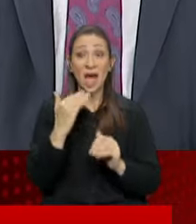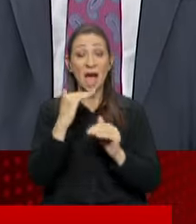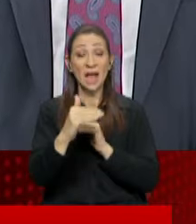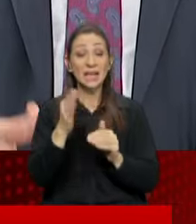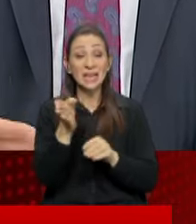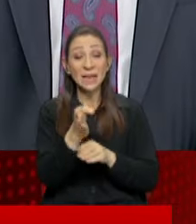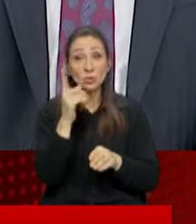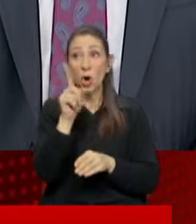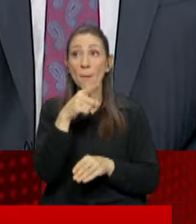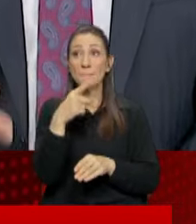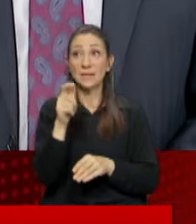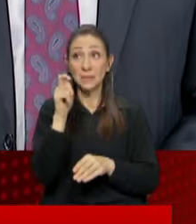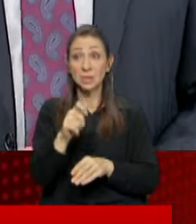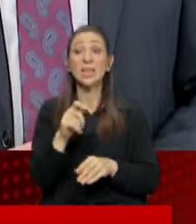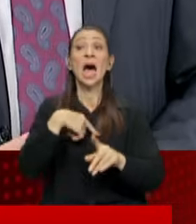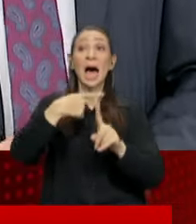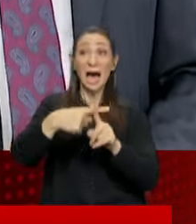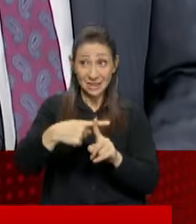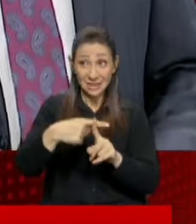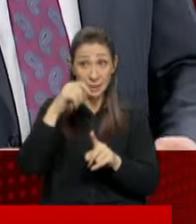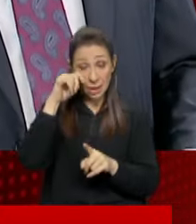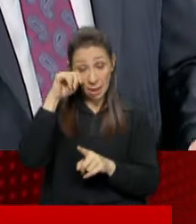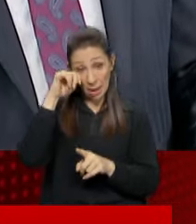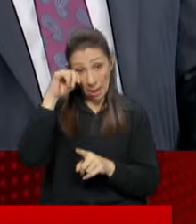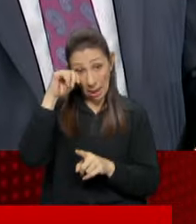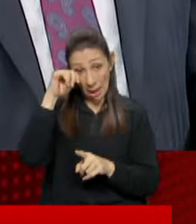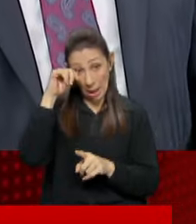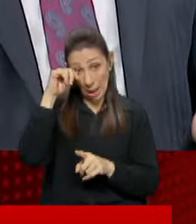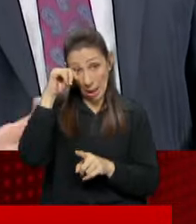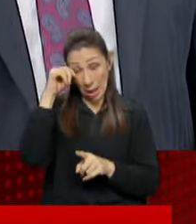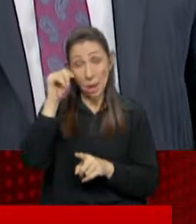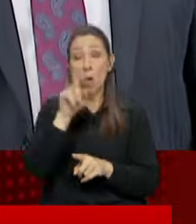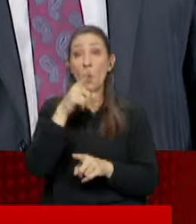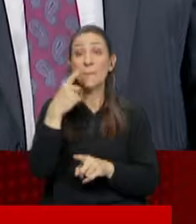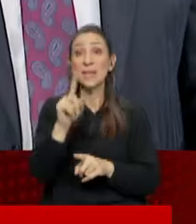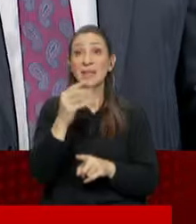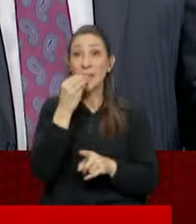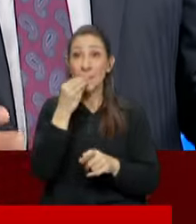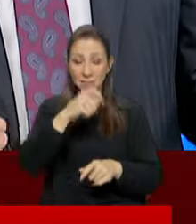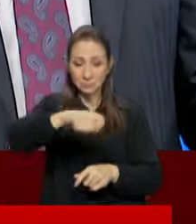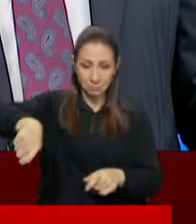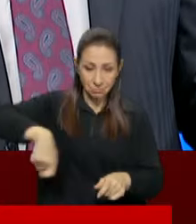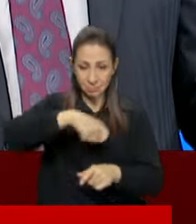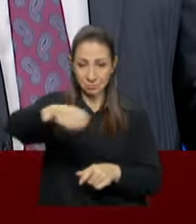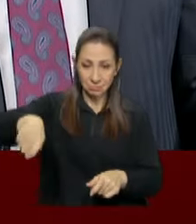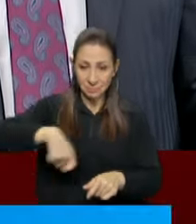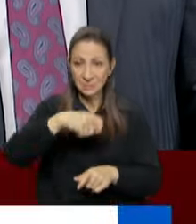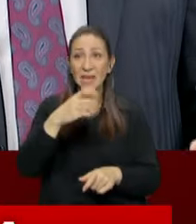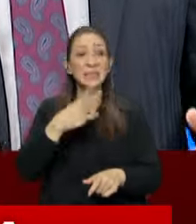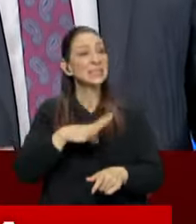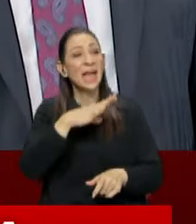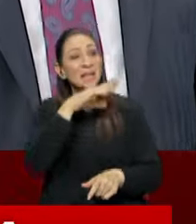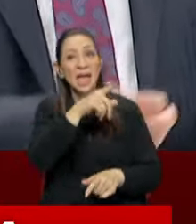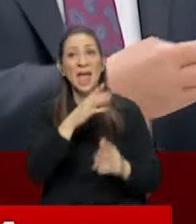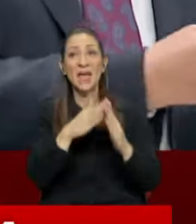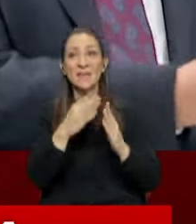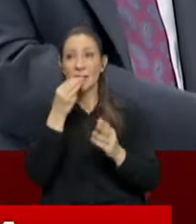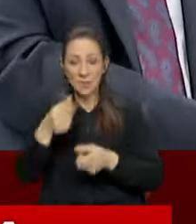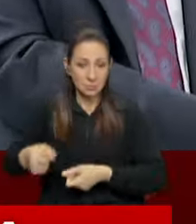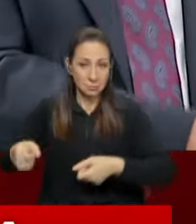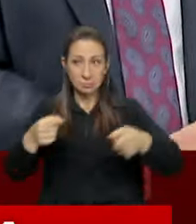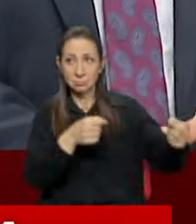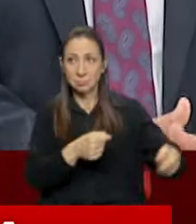kart sayısını 10.000'e çıkaracağız. Ayrıca 10.000 yemek üreten bir aş evi açtık. Yani talep eden yaşlılarımız evlerine